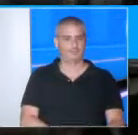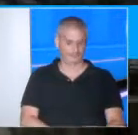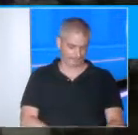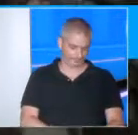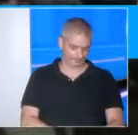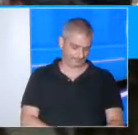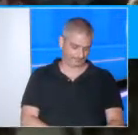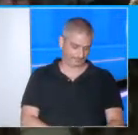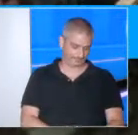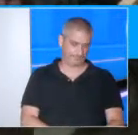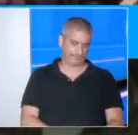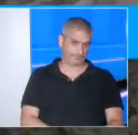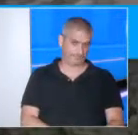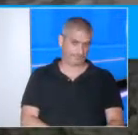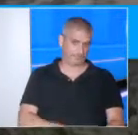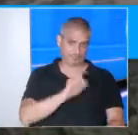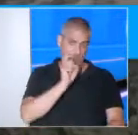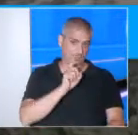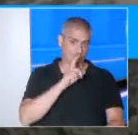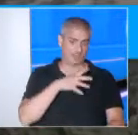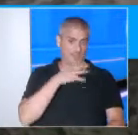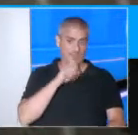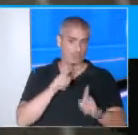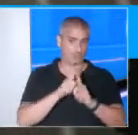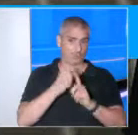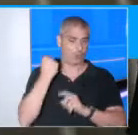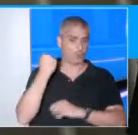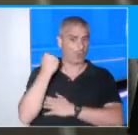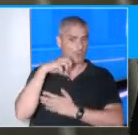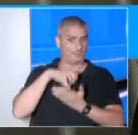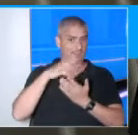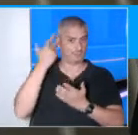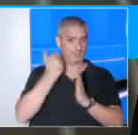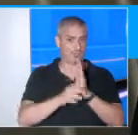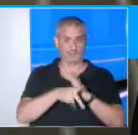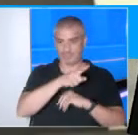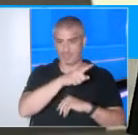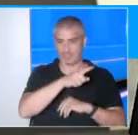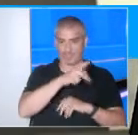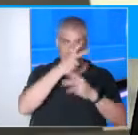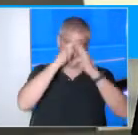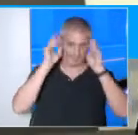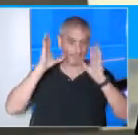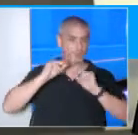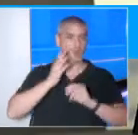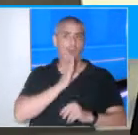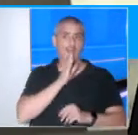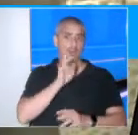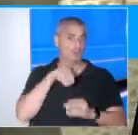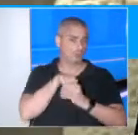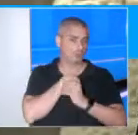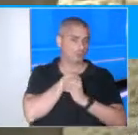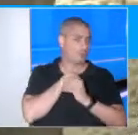אומרת, יכול להיות והטליבן יהיה אותו כוח מרכזי שחסר לאפגניסטן עם כל הרעות החולות שלו,